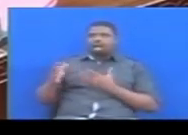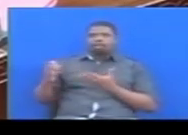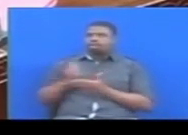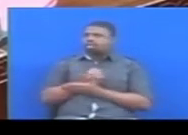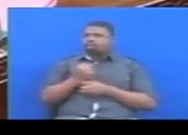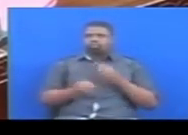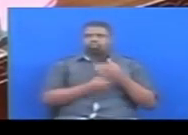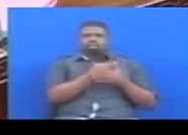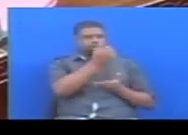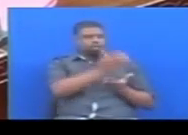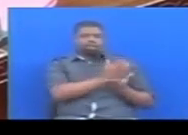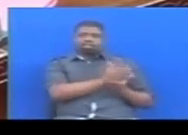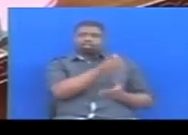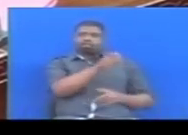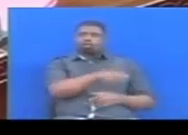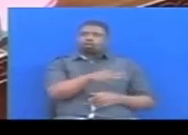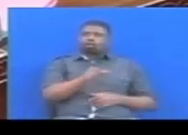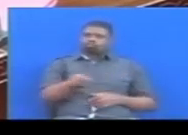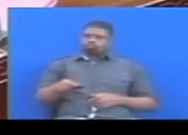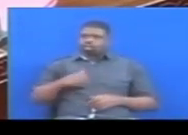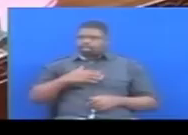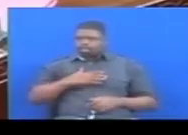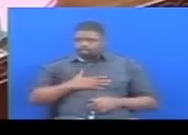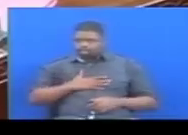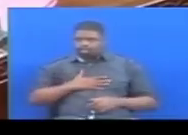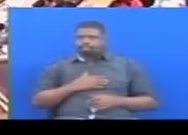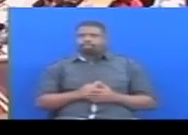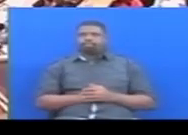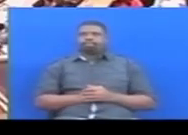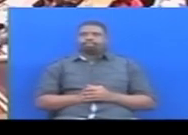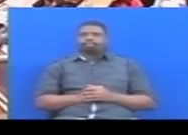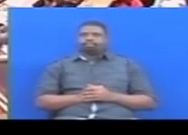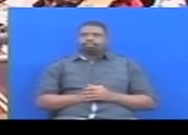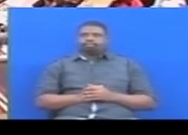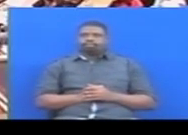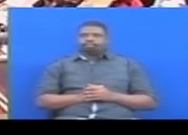na uhalisia wa watu waliopo. Asante Mheshimiwa Naibu Spika.